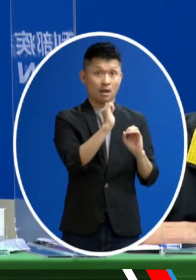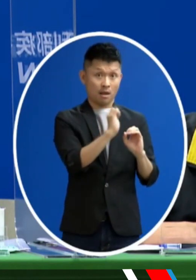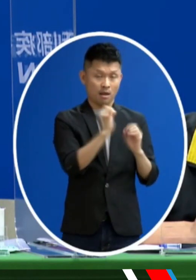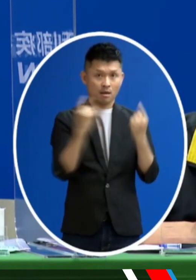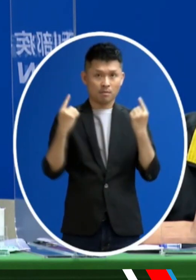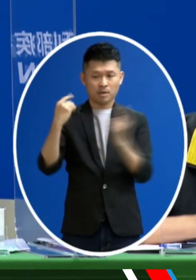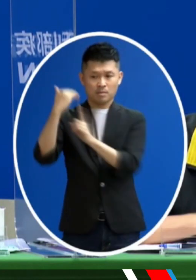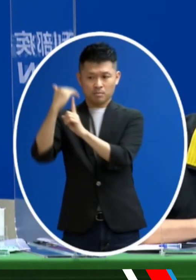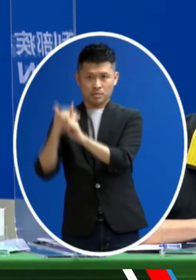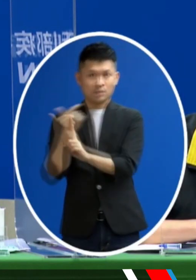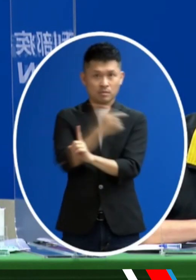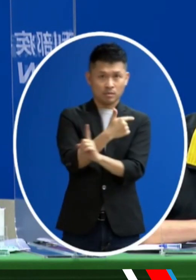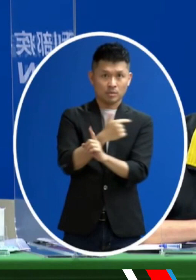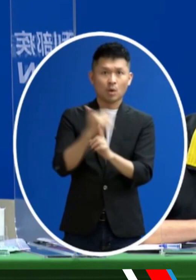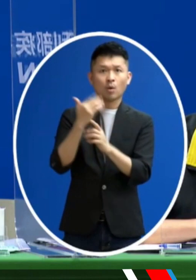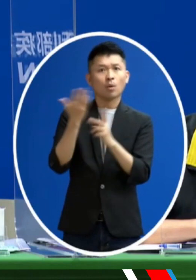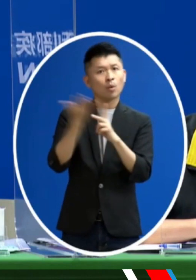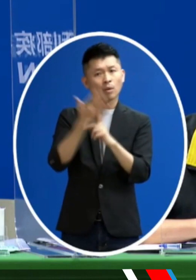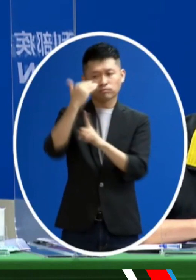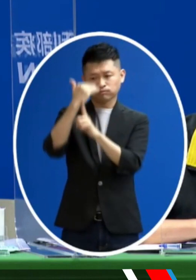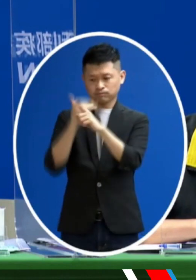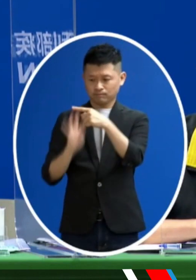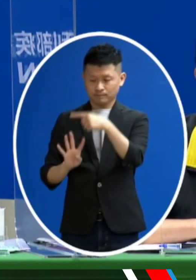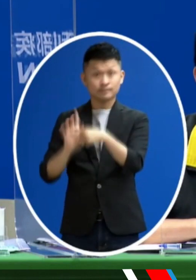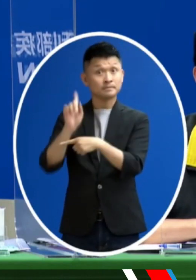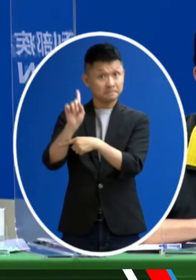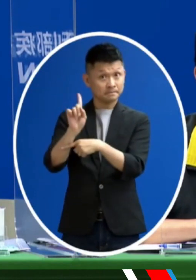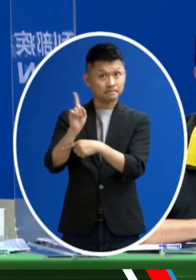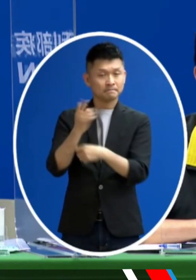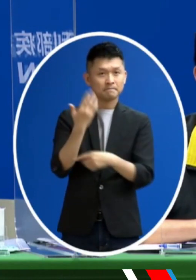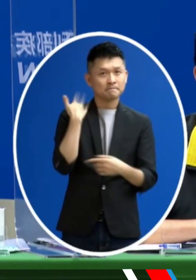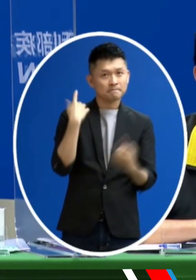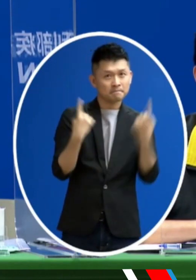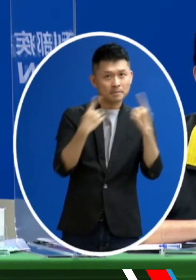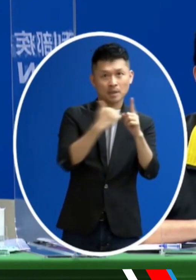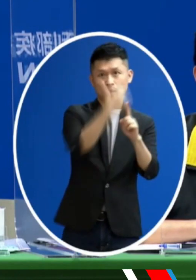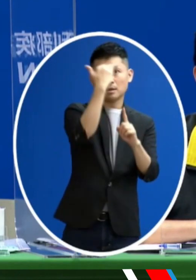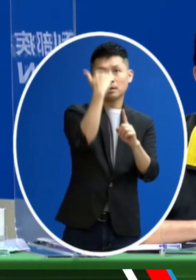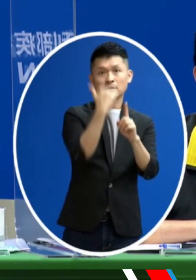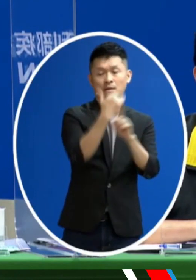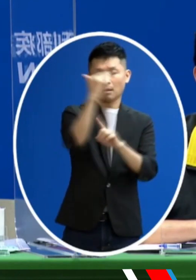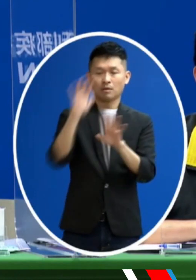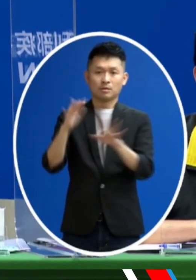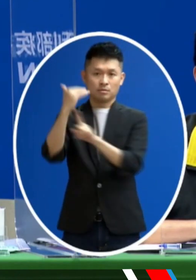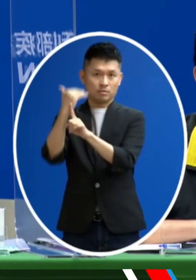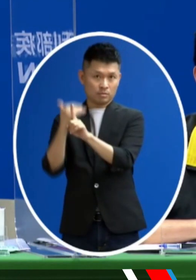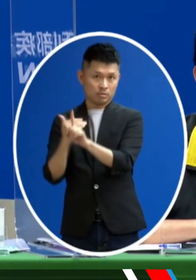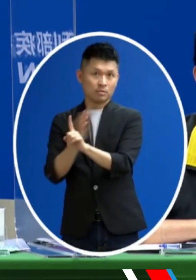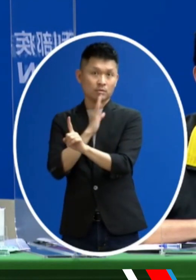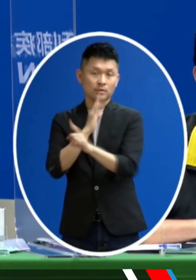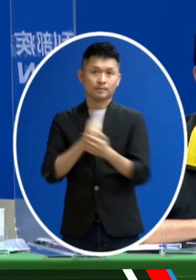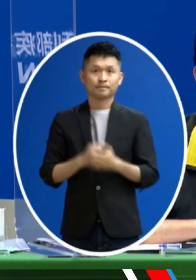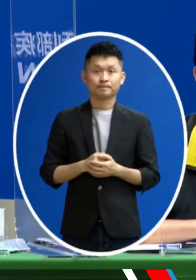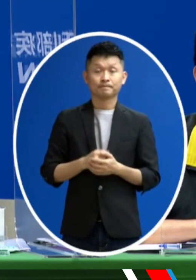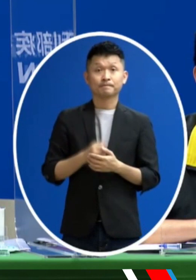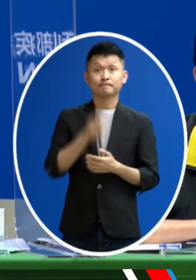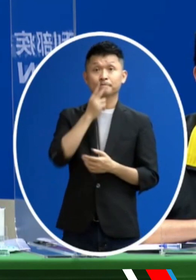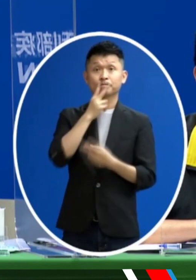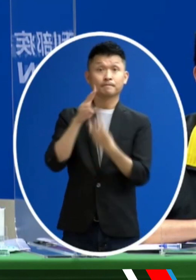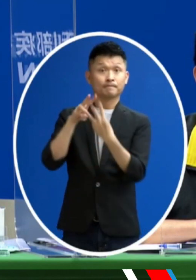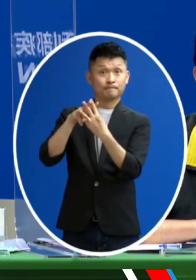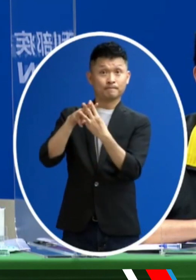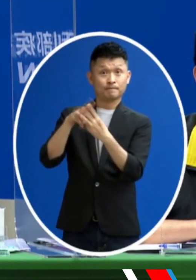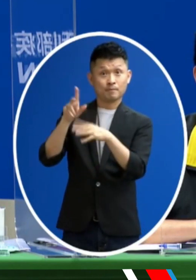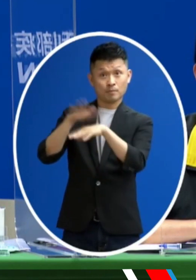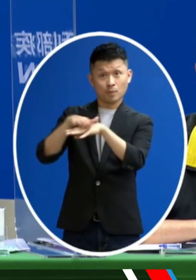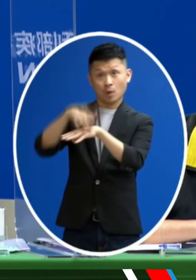以下降到四分之一，就是比之前少了75%。所以这两个以亚洲人，然后再